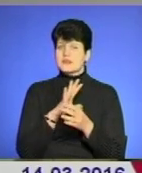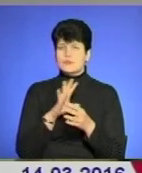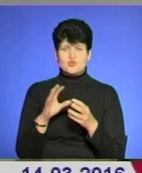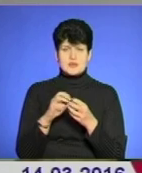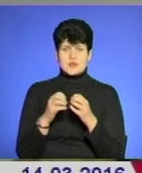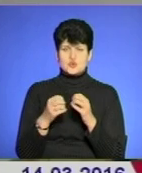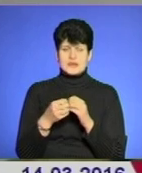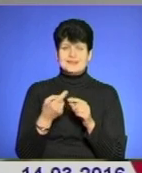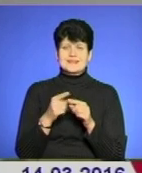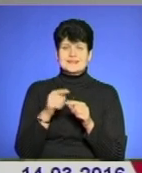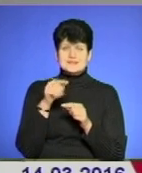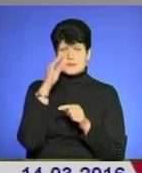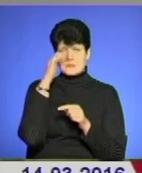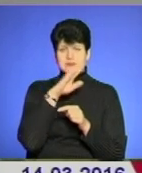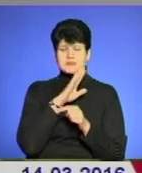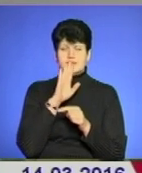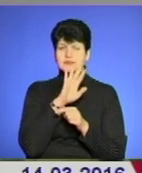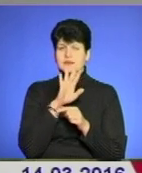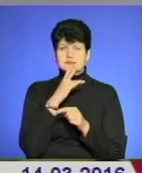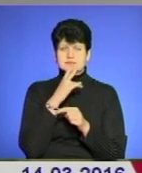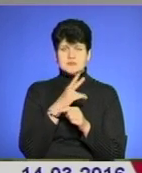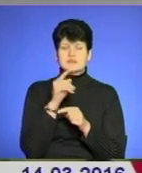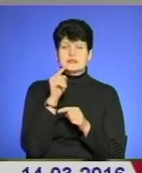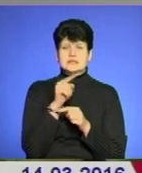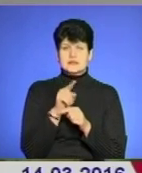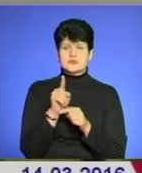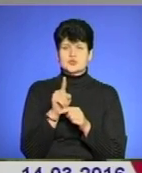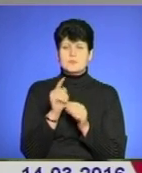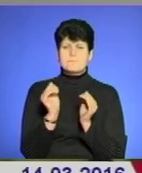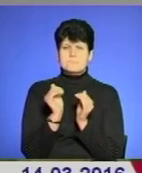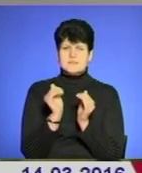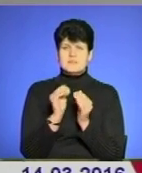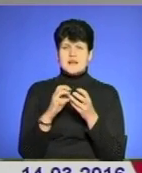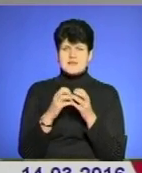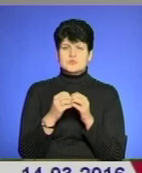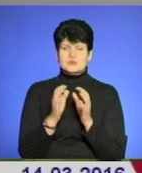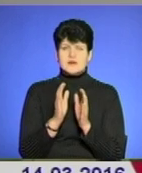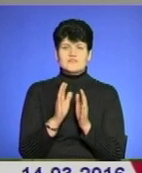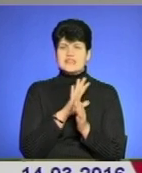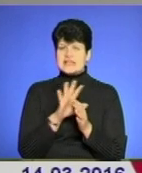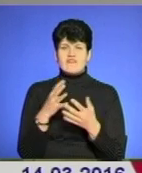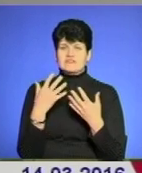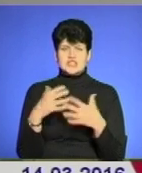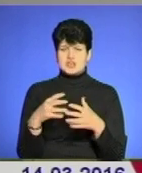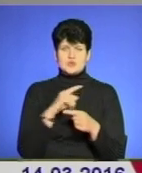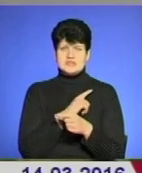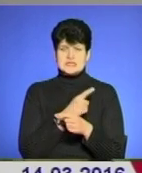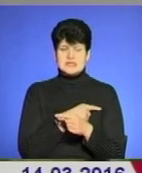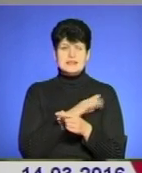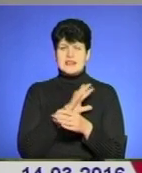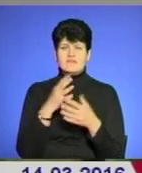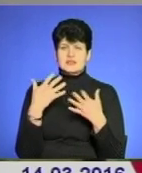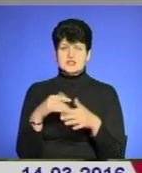результати, ці батьки, незважаючи на те, що такі мінімальні результати, вони не втрачають сили, вони не втрачають